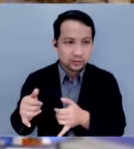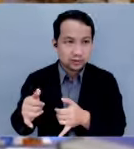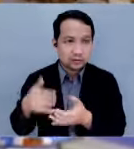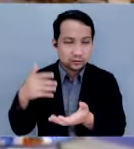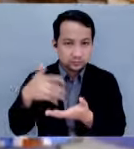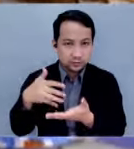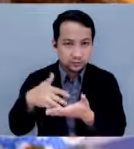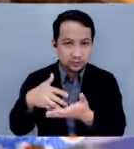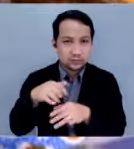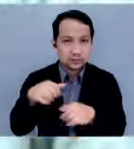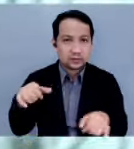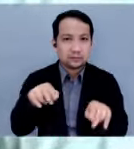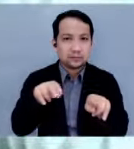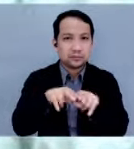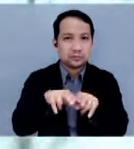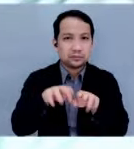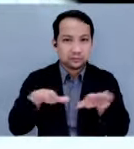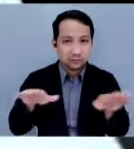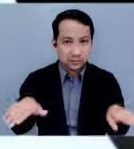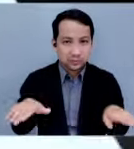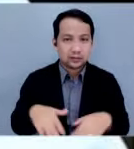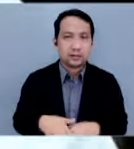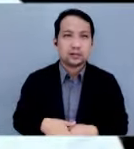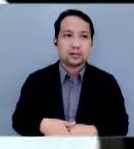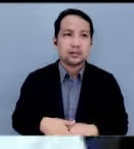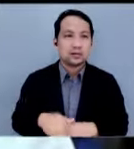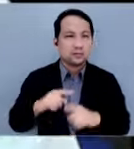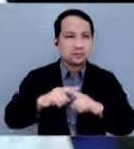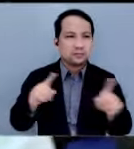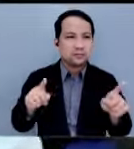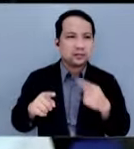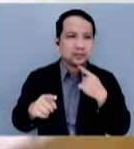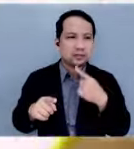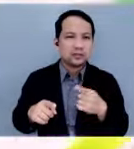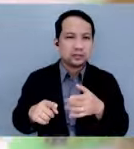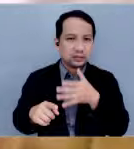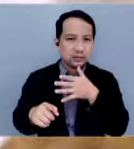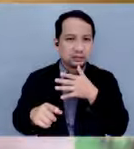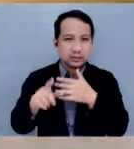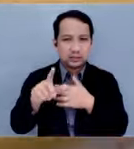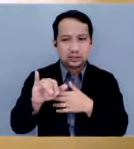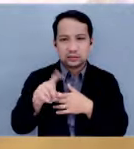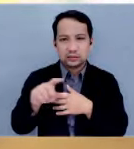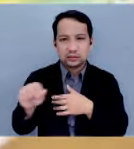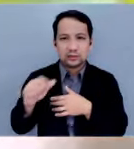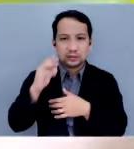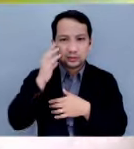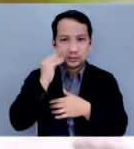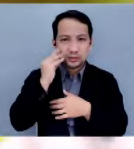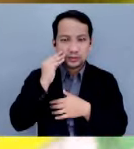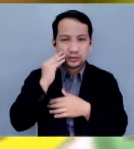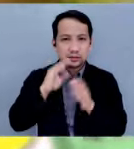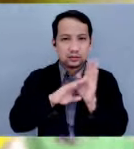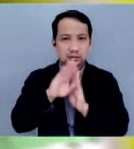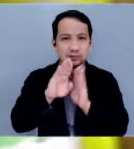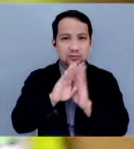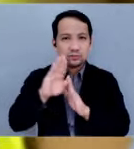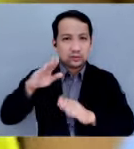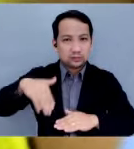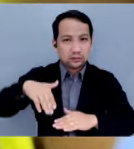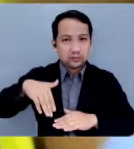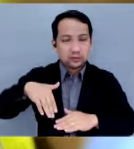mga ordinaryong bata? Pero tila ipinagkaitian kay Nanay Liza. Nakararanas kasi ng developmental delay ang kanyang anak